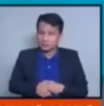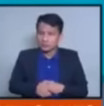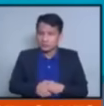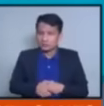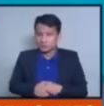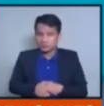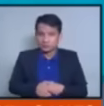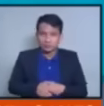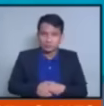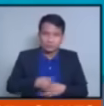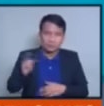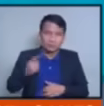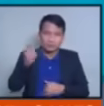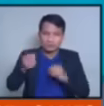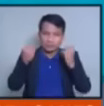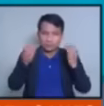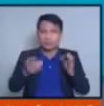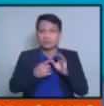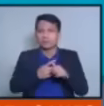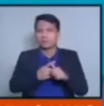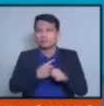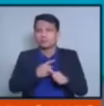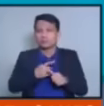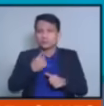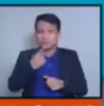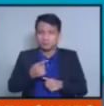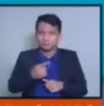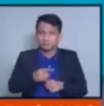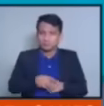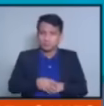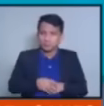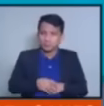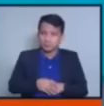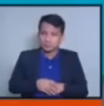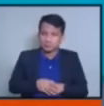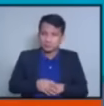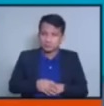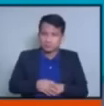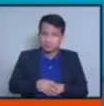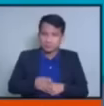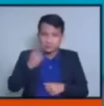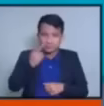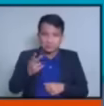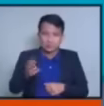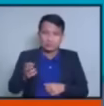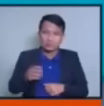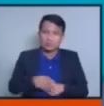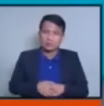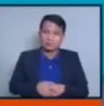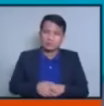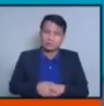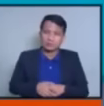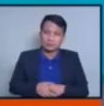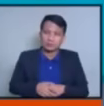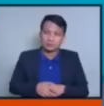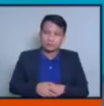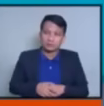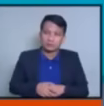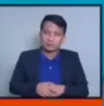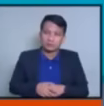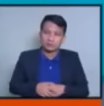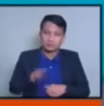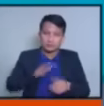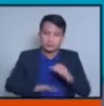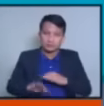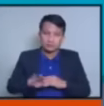doon sa anak ko na pagkatapos ng panganak niya, mas ipakulong natin. Yun naman ang sinabi ko sa kanya. Na pagkatapos ng mga